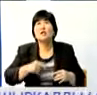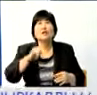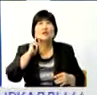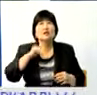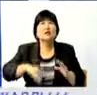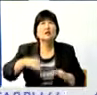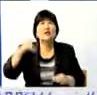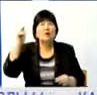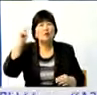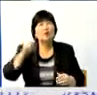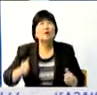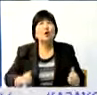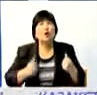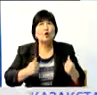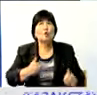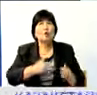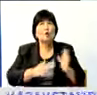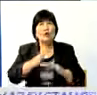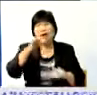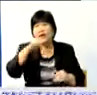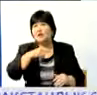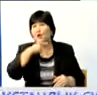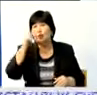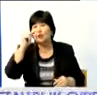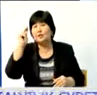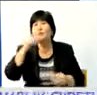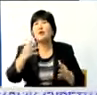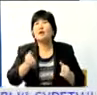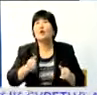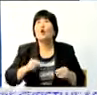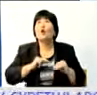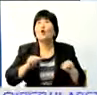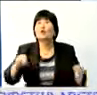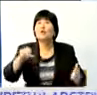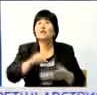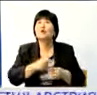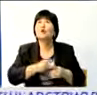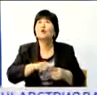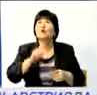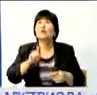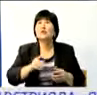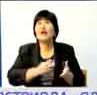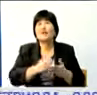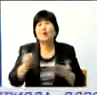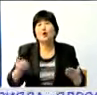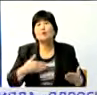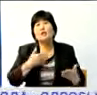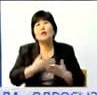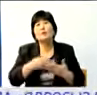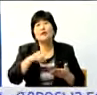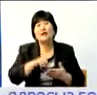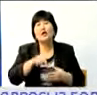сыншыл, білімге құмар болып өсті. Қазақ орыс мектептерінде білім алды, ұстаздық етті. Сол кездің өзінде саяси өмірге белсене